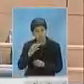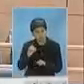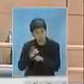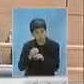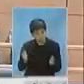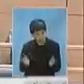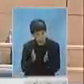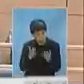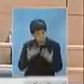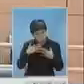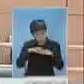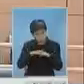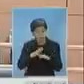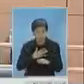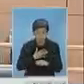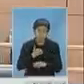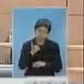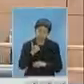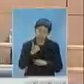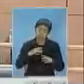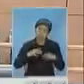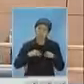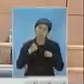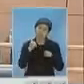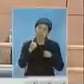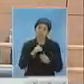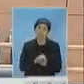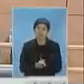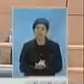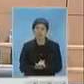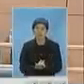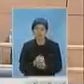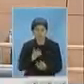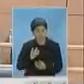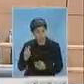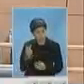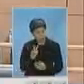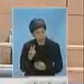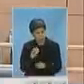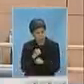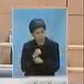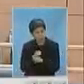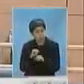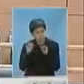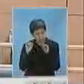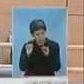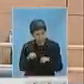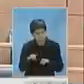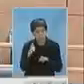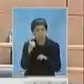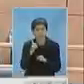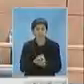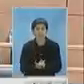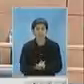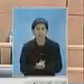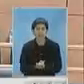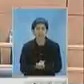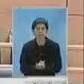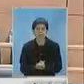กันสนับสนุนปรองดองผมเอาด้วยครับผม 2คนถ้าคนหนึ่งพยักหน้าคนหนึงจะไม่ส่าย